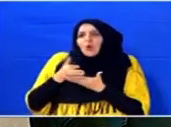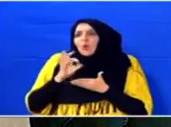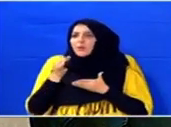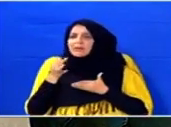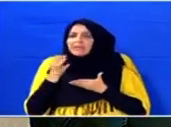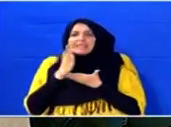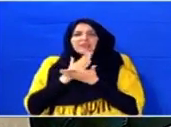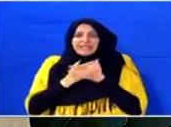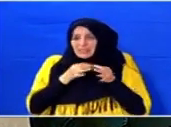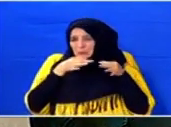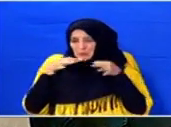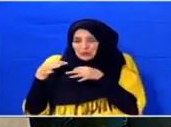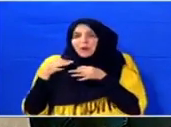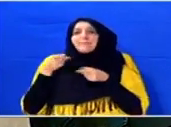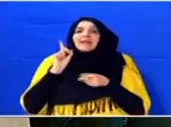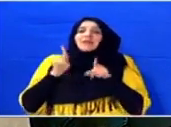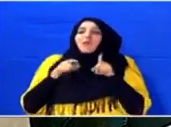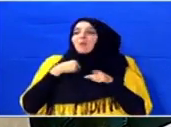هذه الفرقه